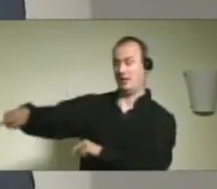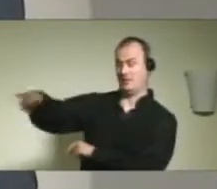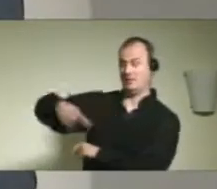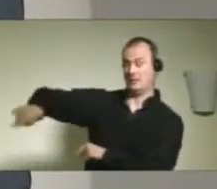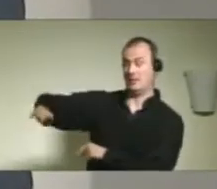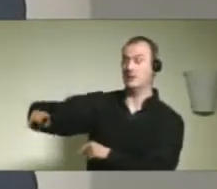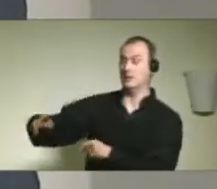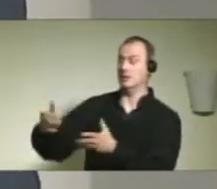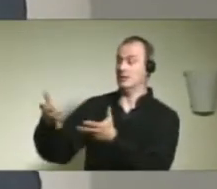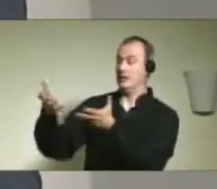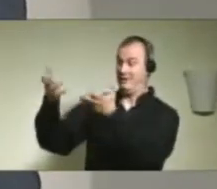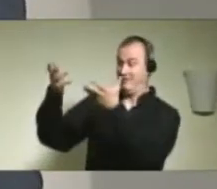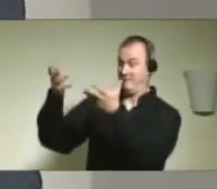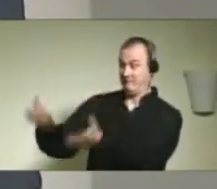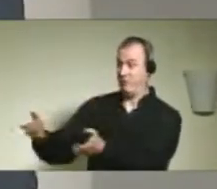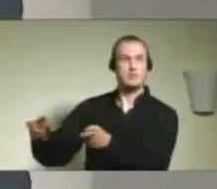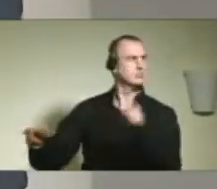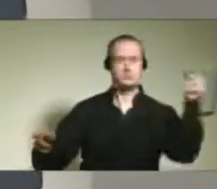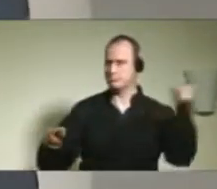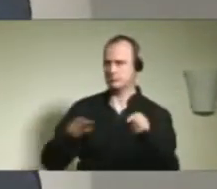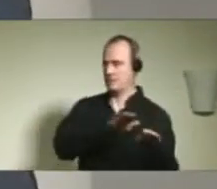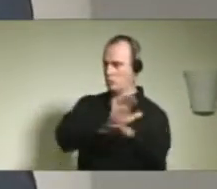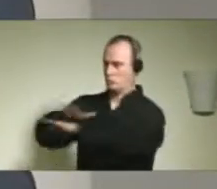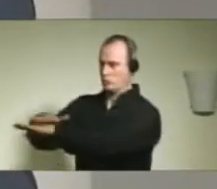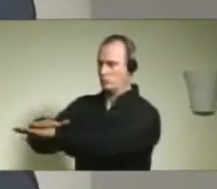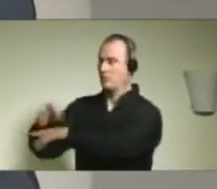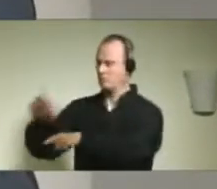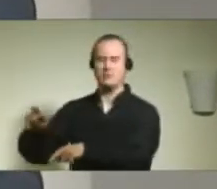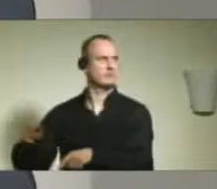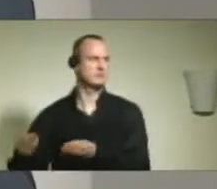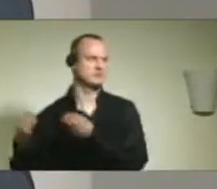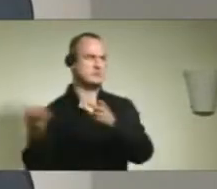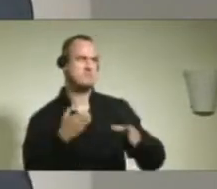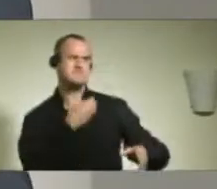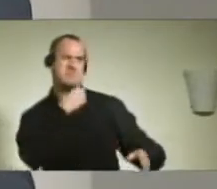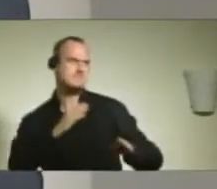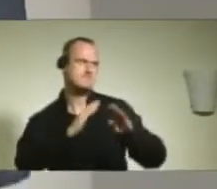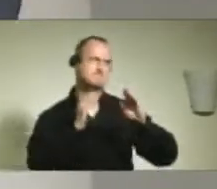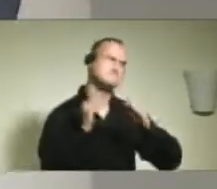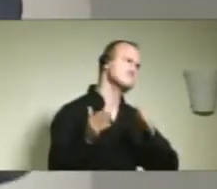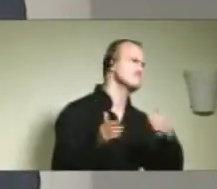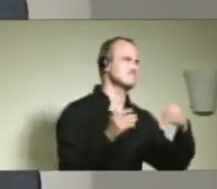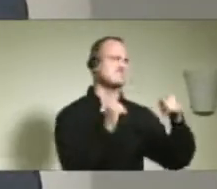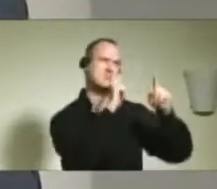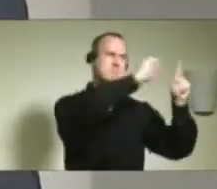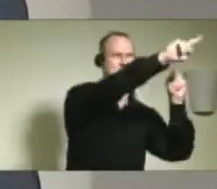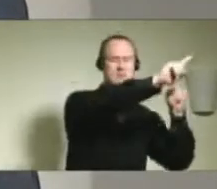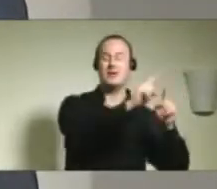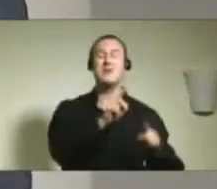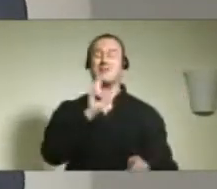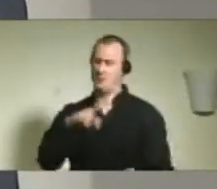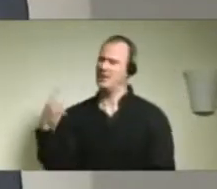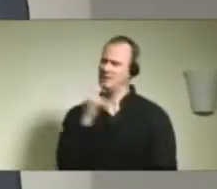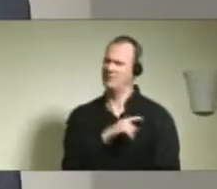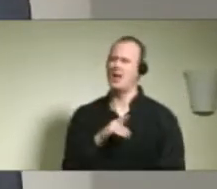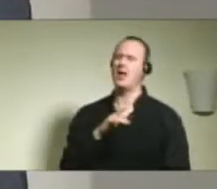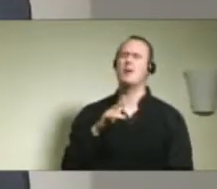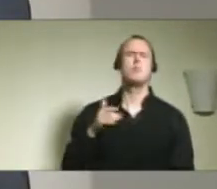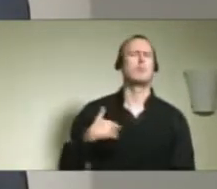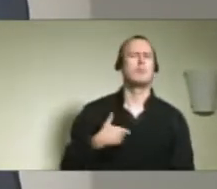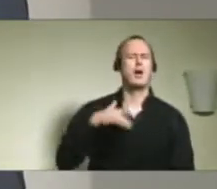veut consulter, on va bloquer le processus parce que légalement, c'est extrêmement difficile à bloquer parce que le gouvernement fédéral a le